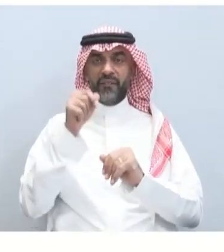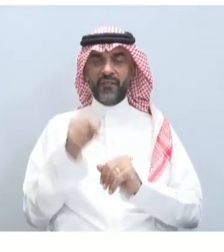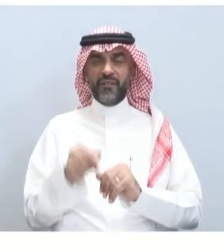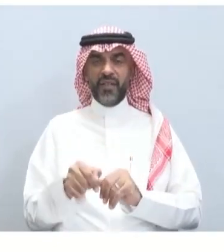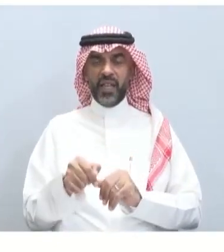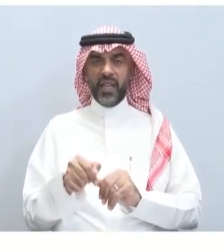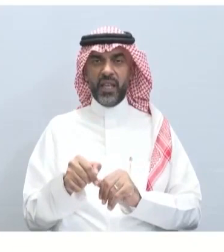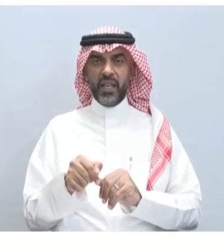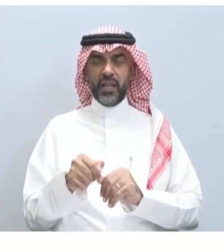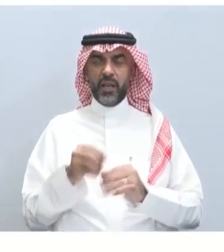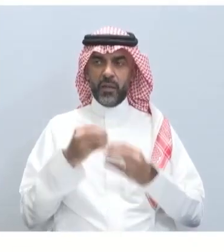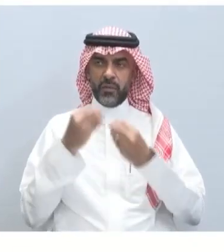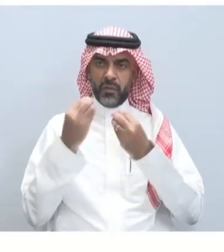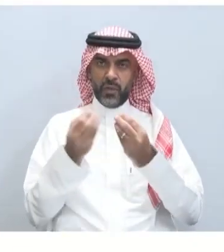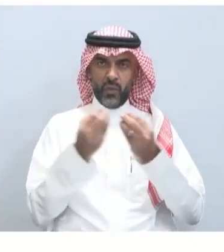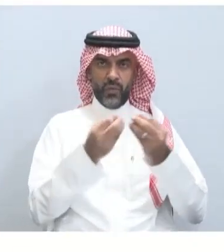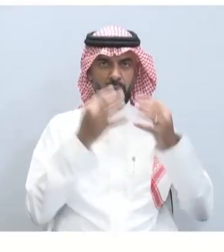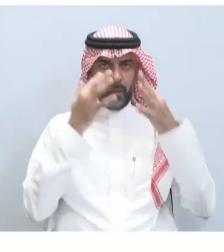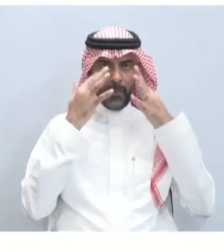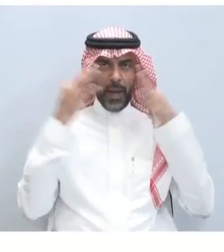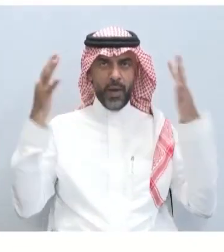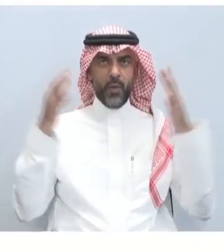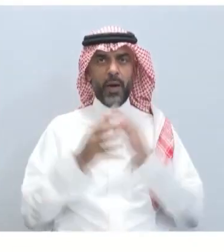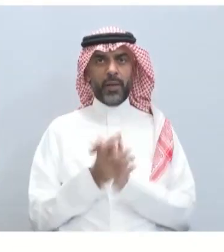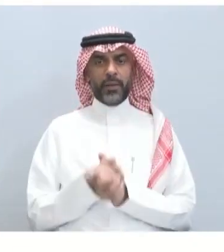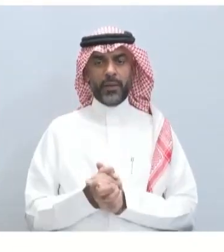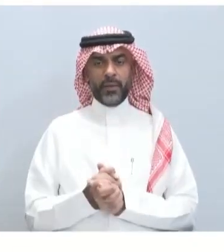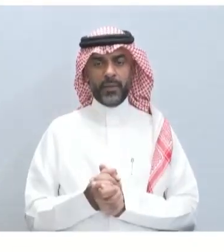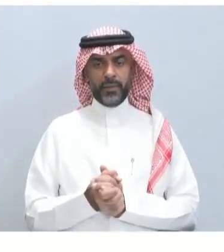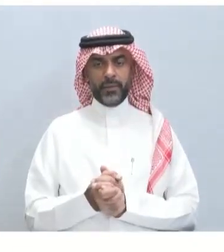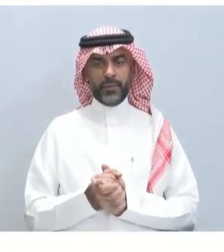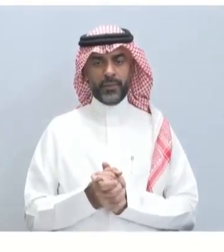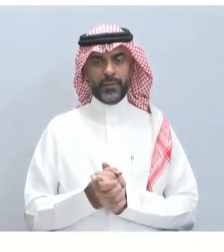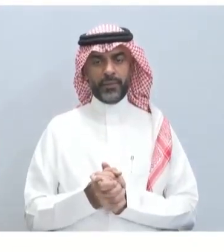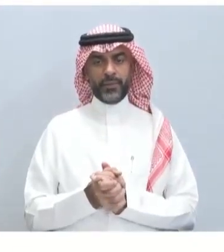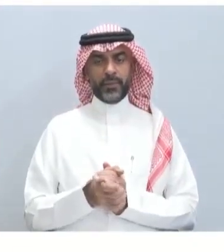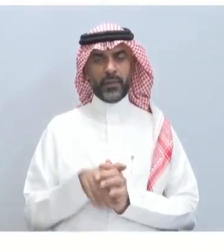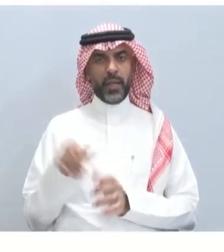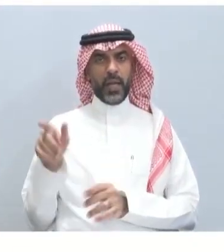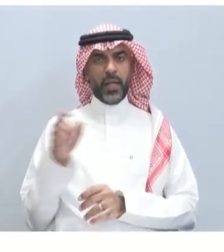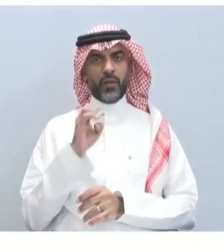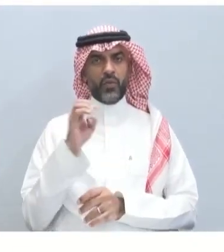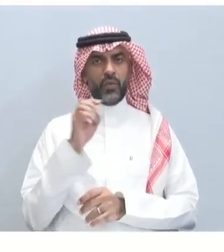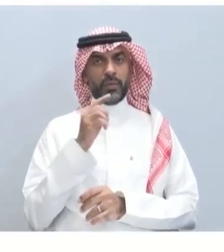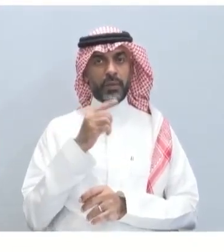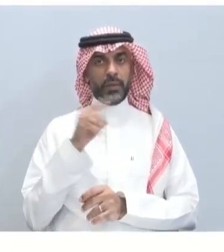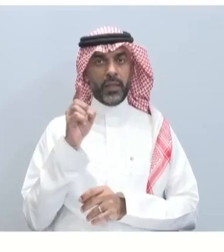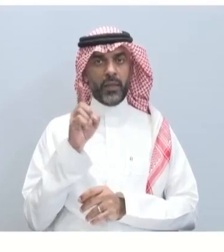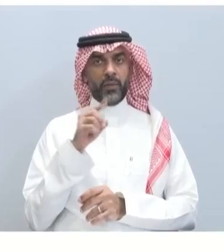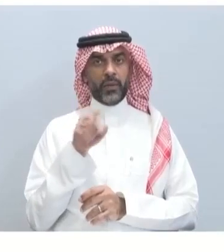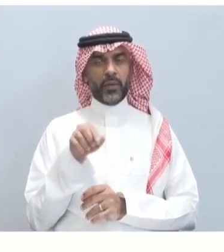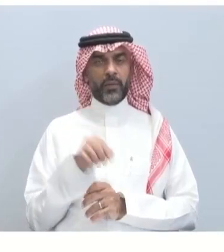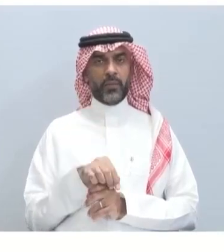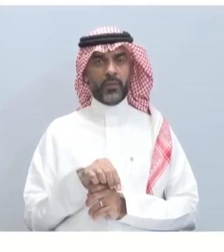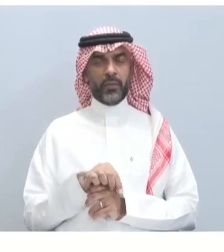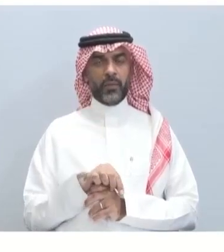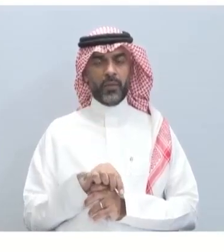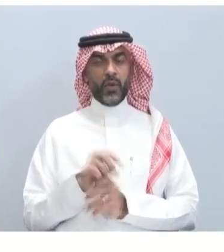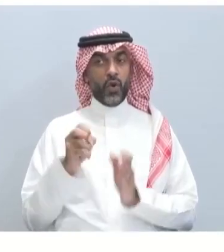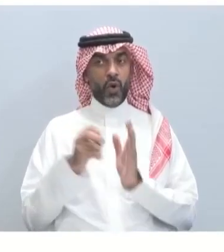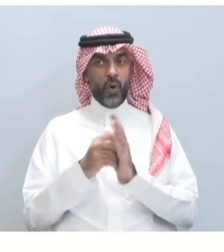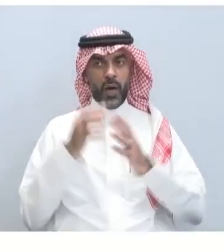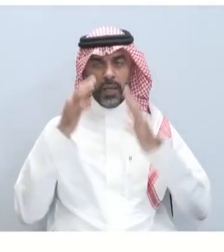المساعده في توفير المعلومات ما رايكم هل هذا الاجابه صحيحه ام خاطئه هل تعد